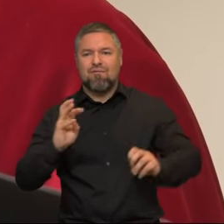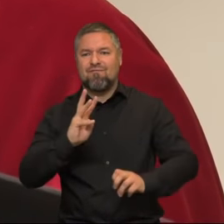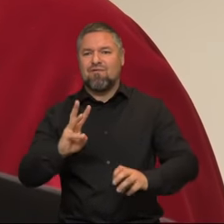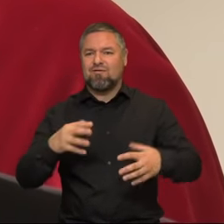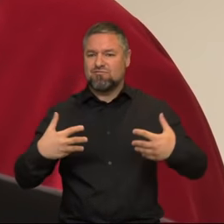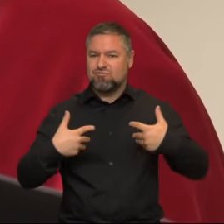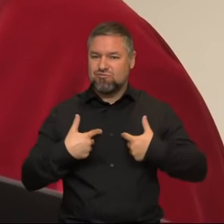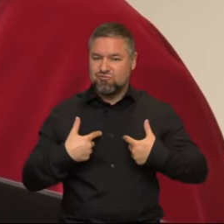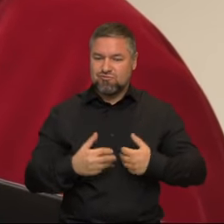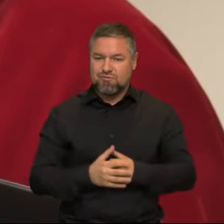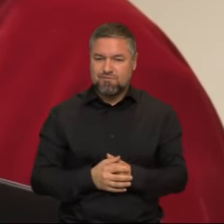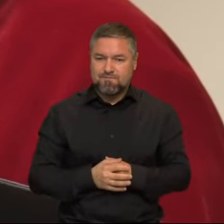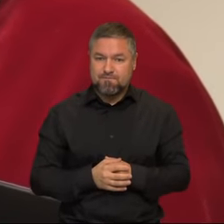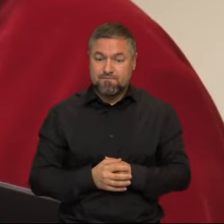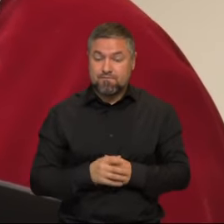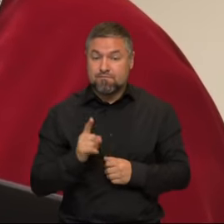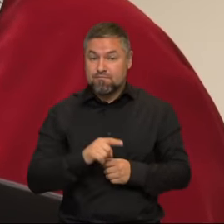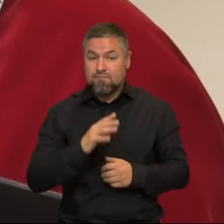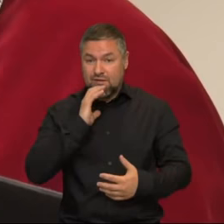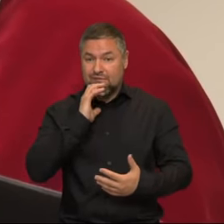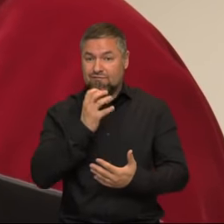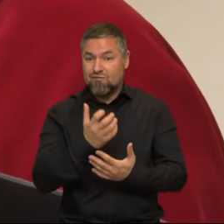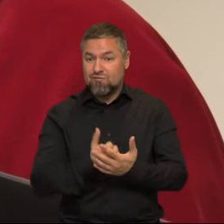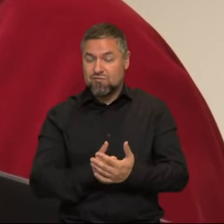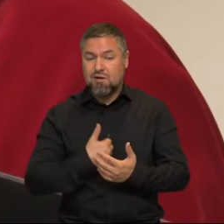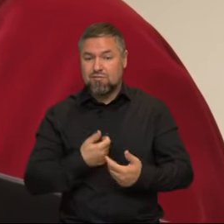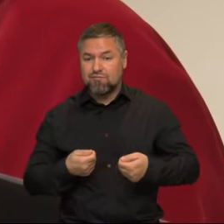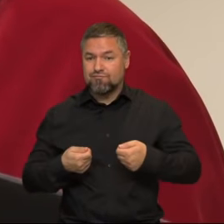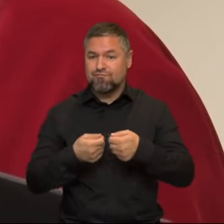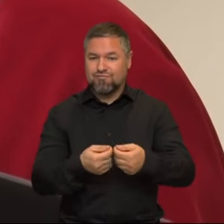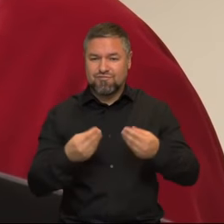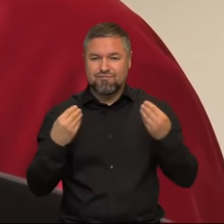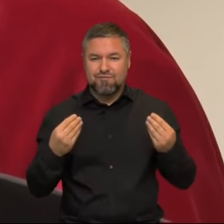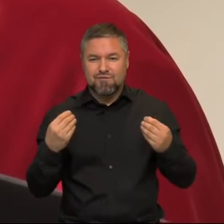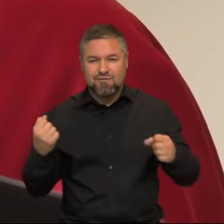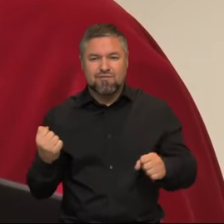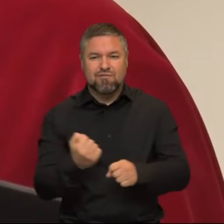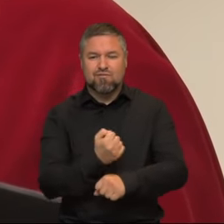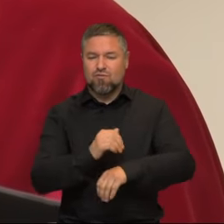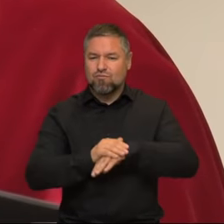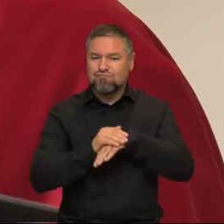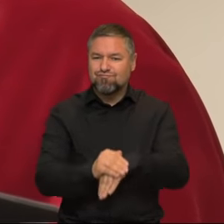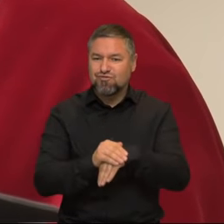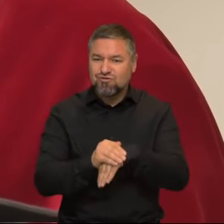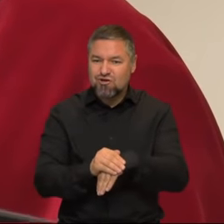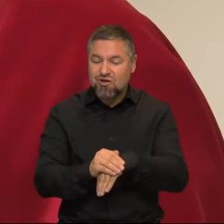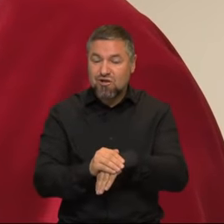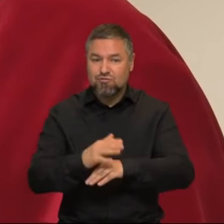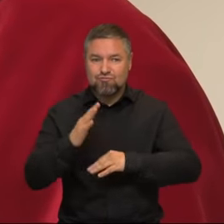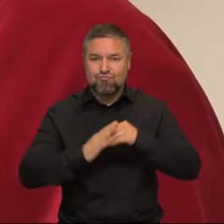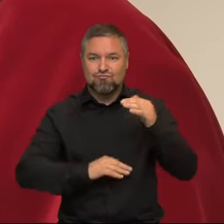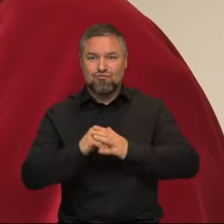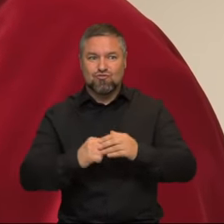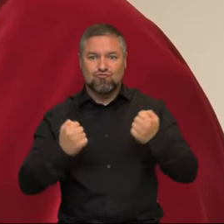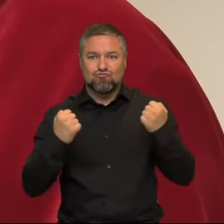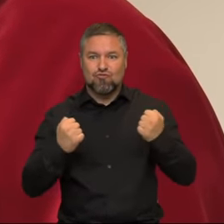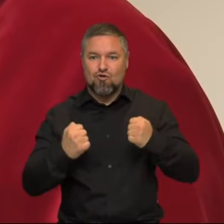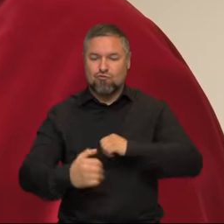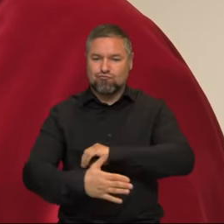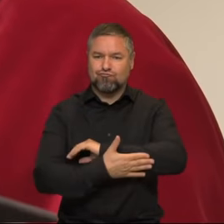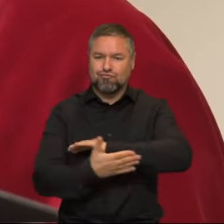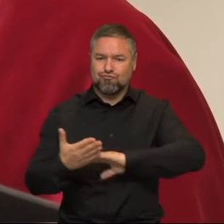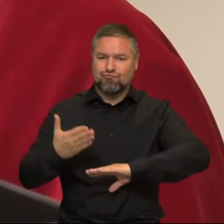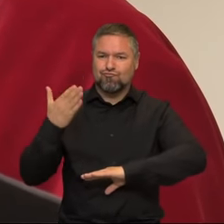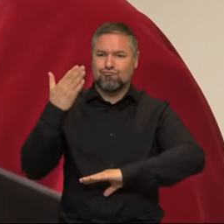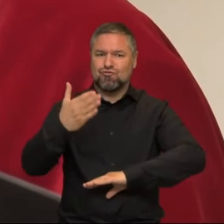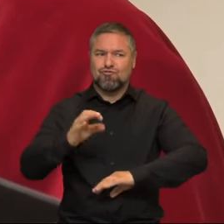życiu, który wykorzystacie, by nawiązać piękne, trwałe przyjaźnie oraz zbudować solidne podstawy